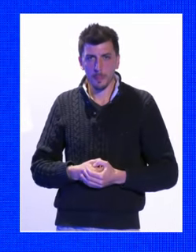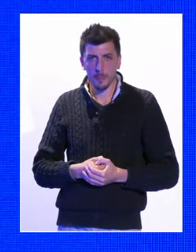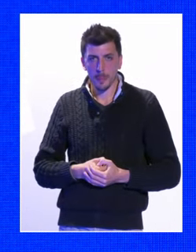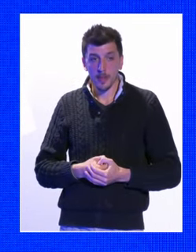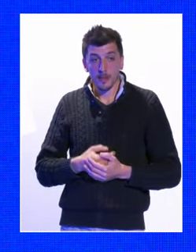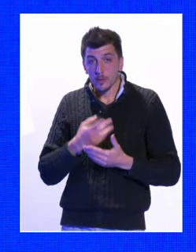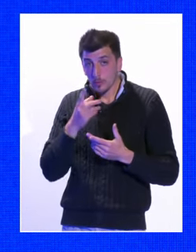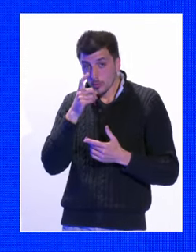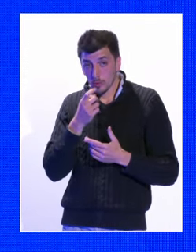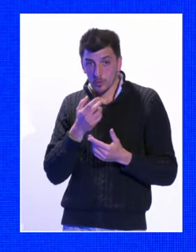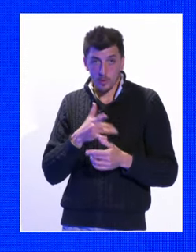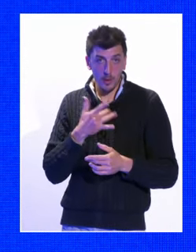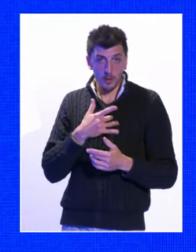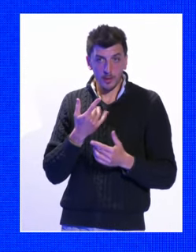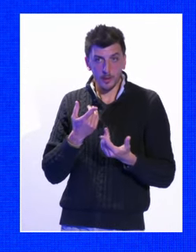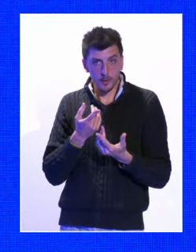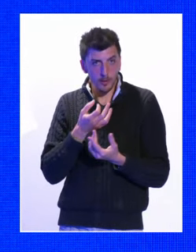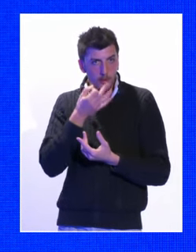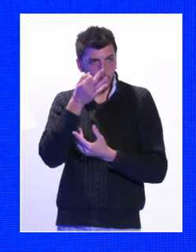le rappelions.